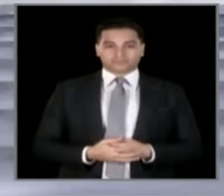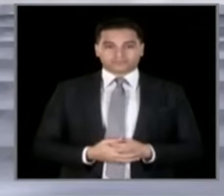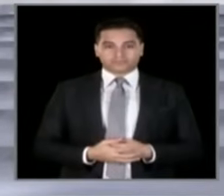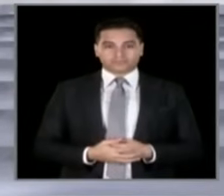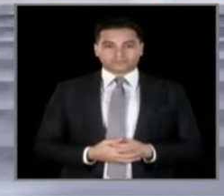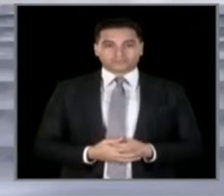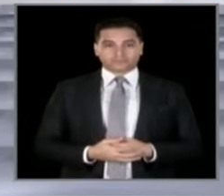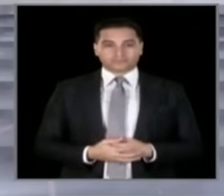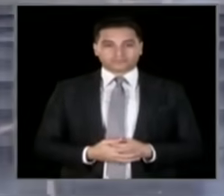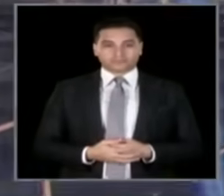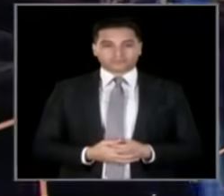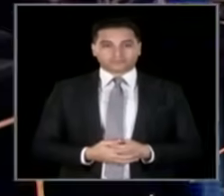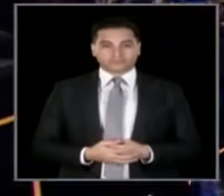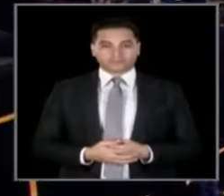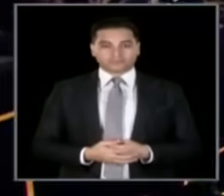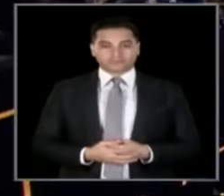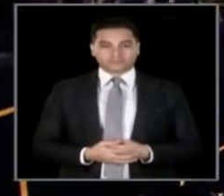لكام.